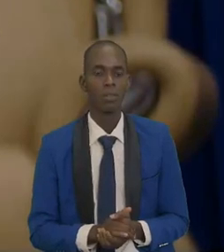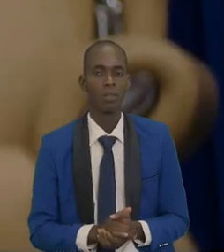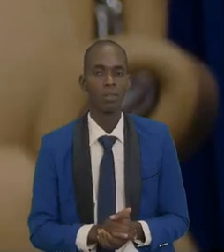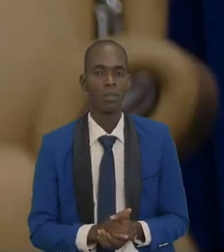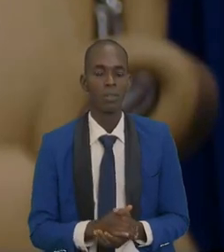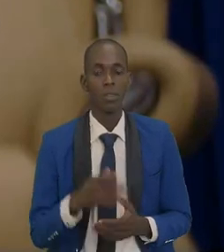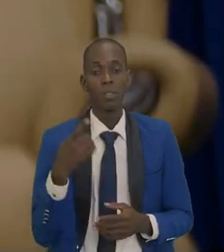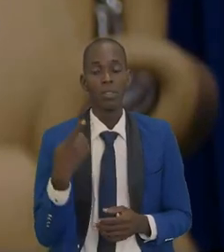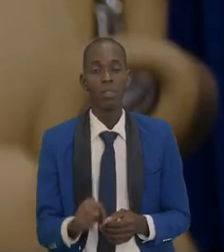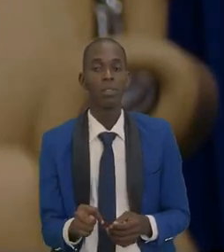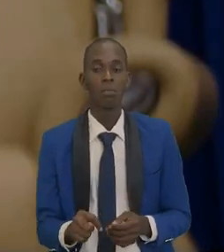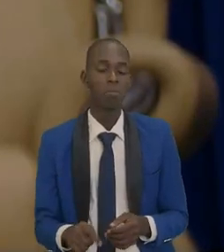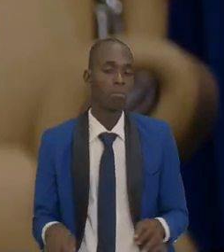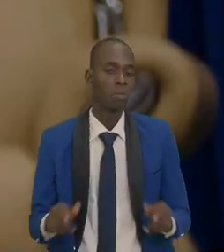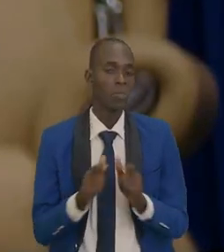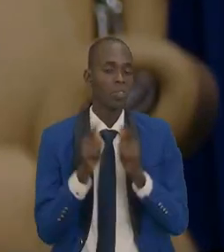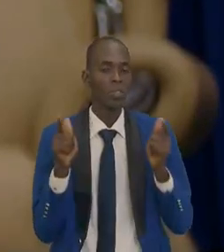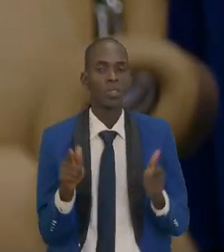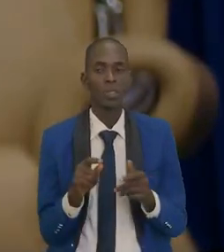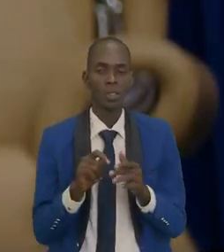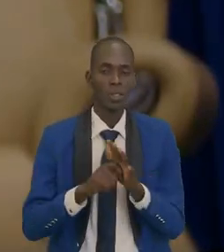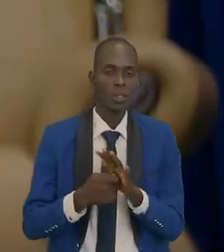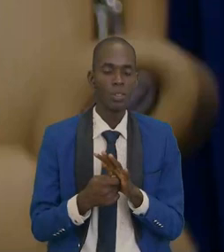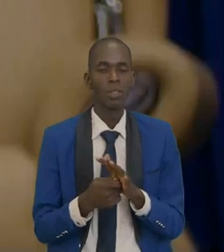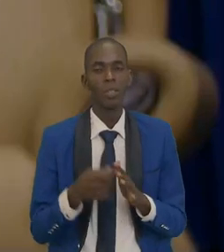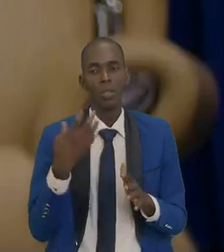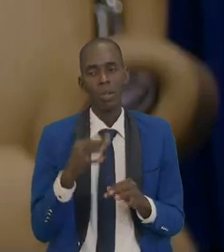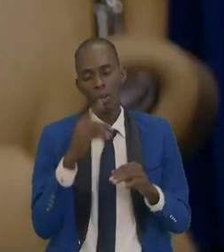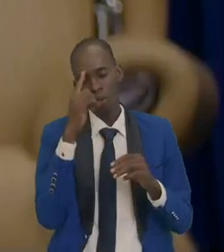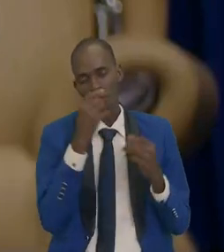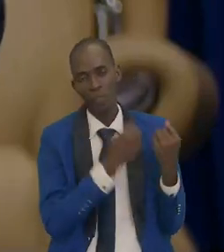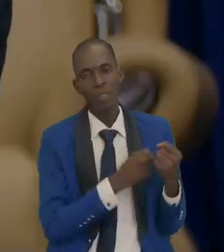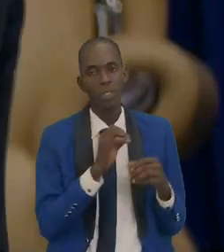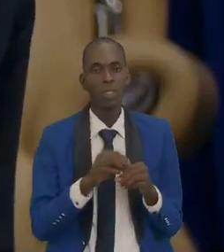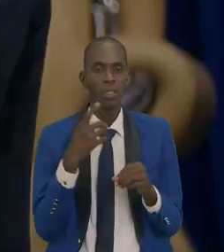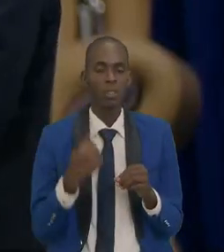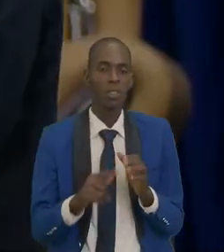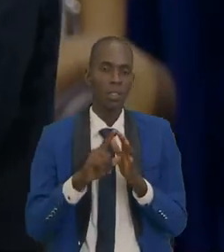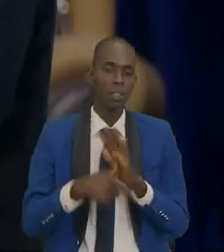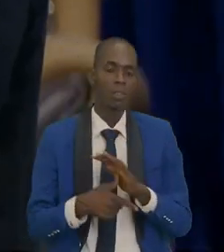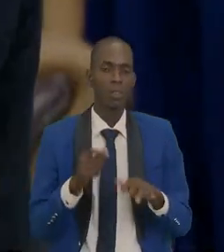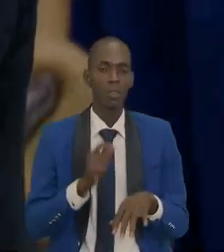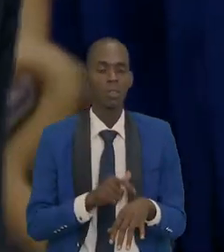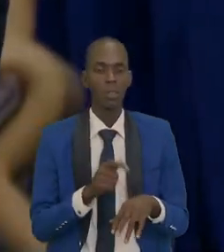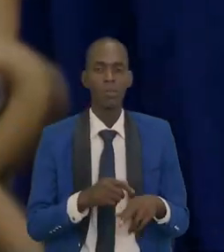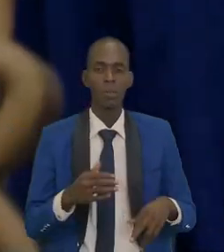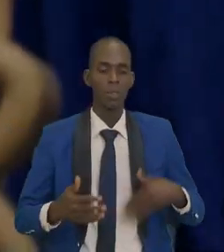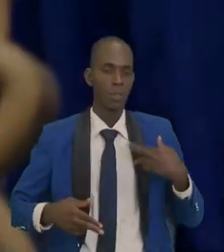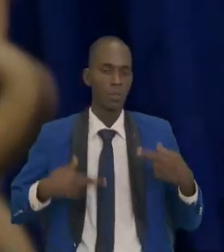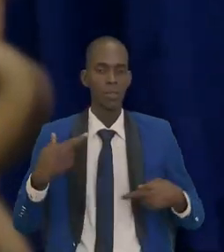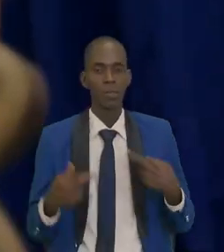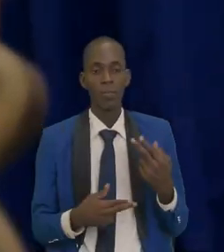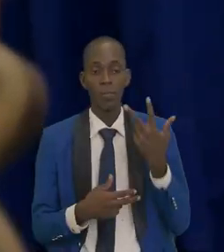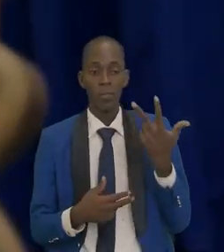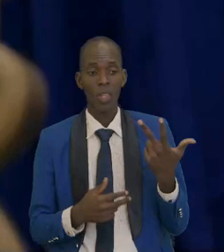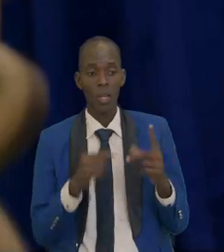La clé maîtresse principale de la foi pour le réveil des derniers jours. Il y a trois choses